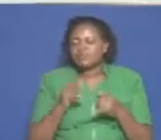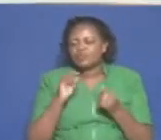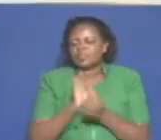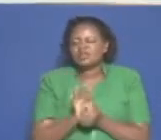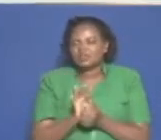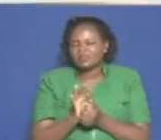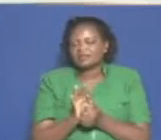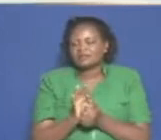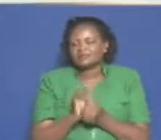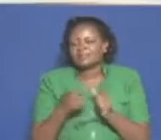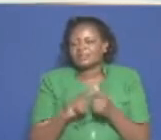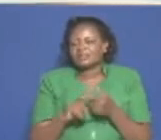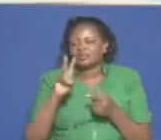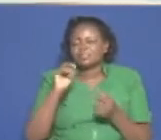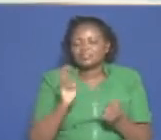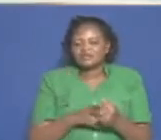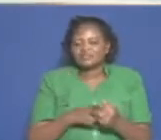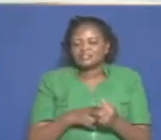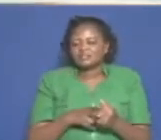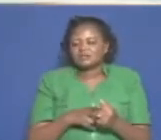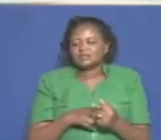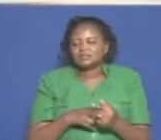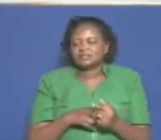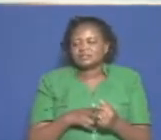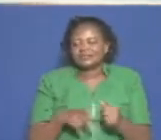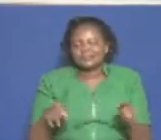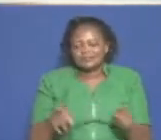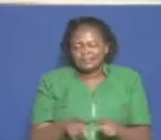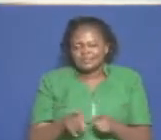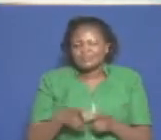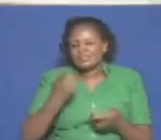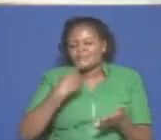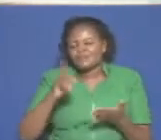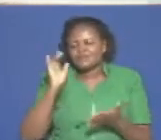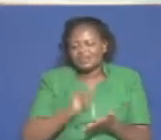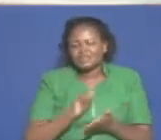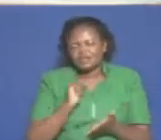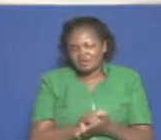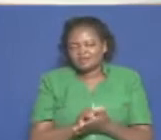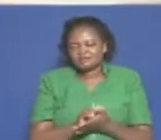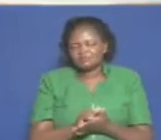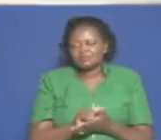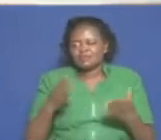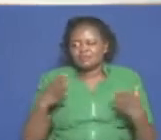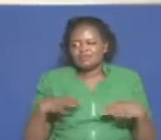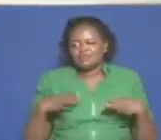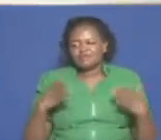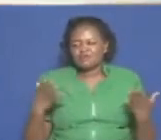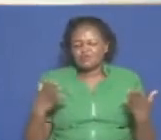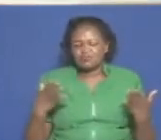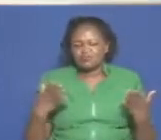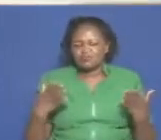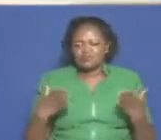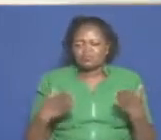qualifications. Ikafika tena 2017 hili bunge tu bado lilipitisha kwamba wafai watu wafanye nini, wasimame bila hizi